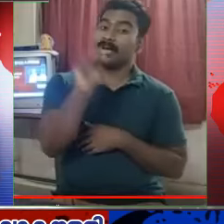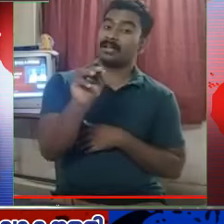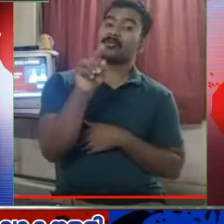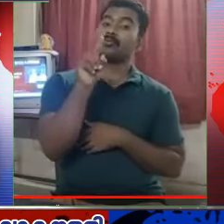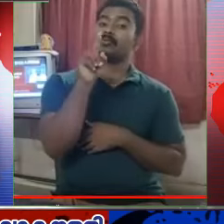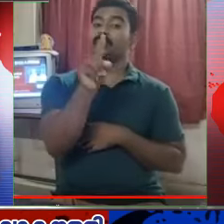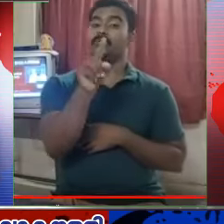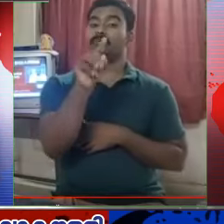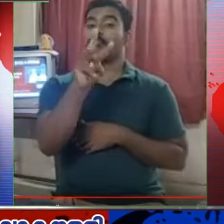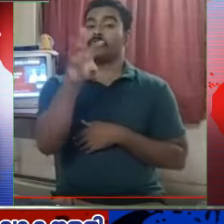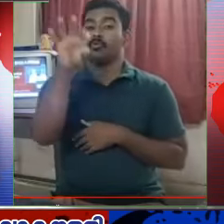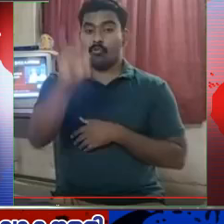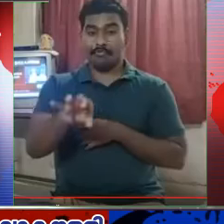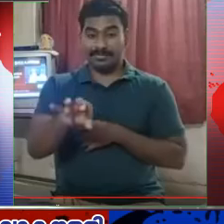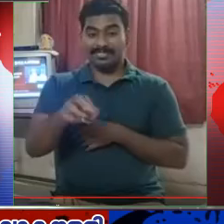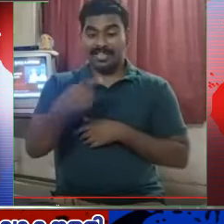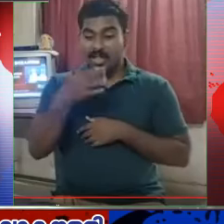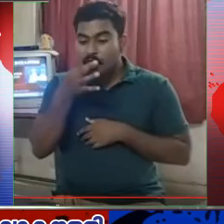ഇപ്പോൾ നിരീക്ഷണത്തിലുള്ളത്.